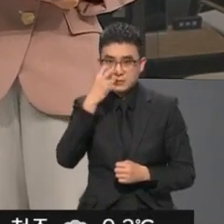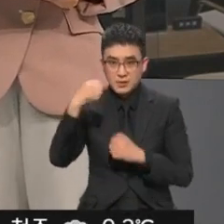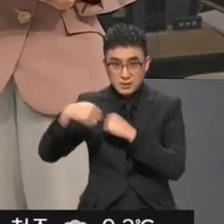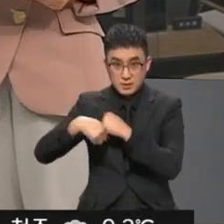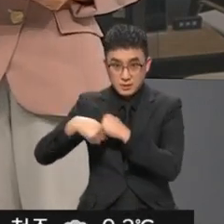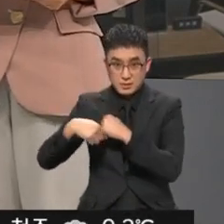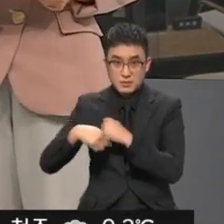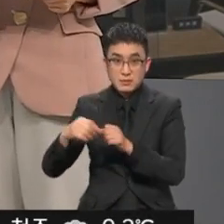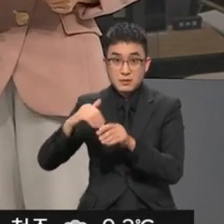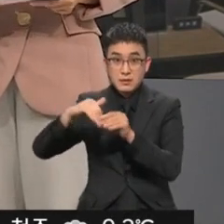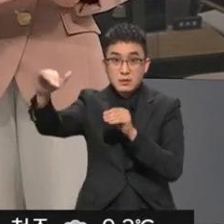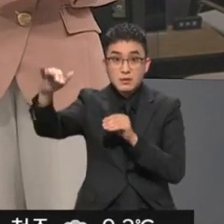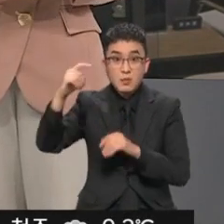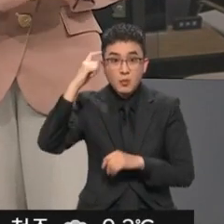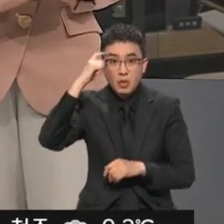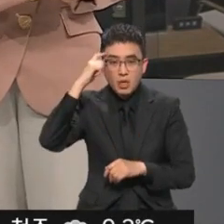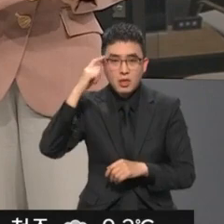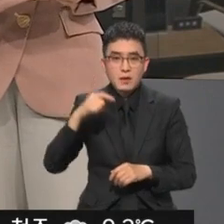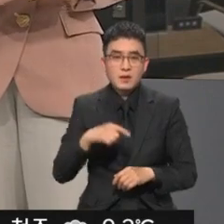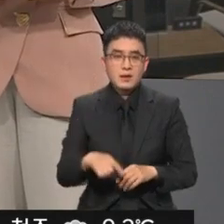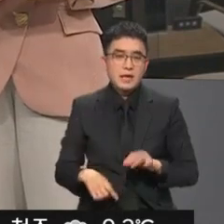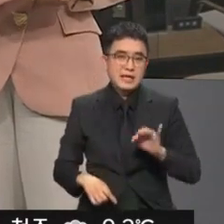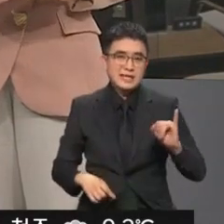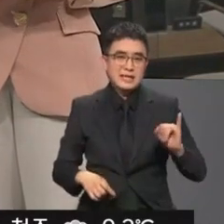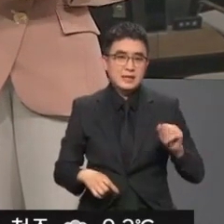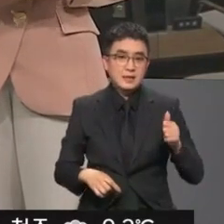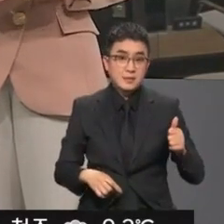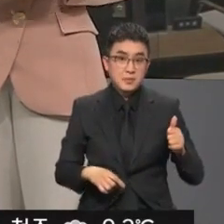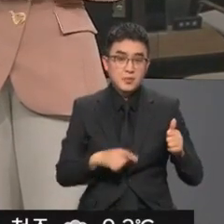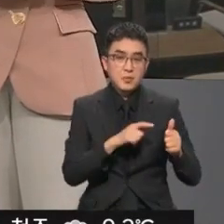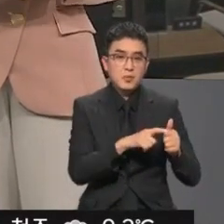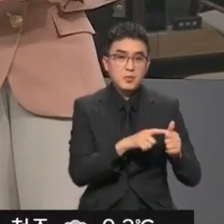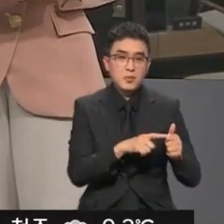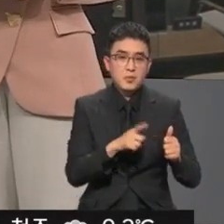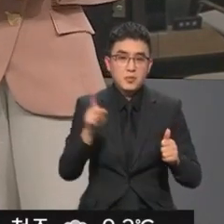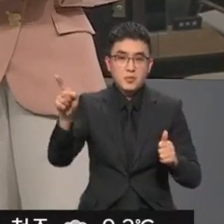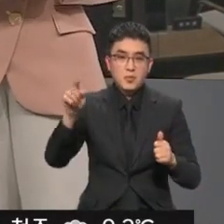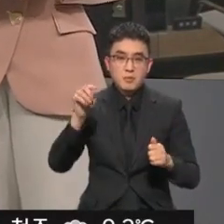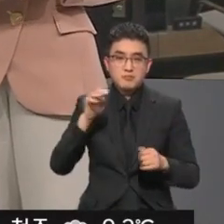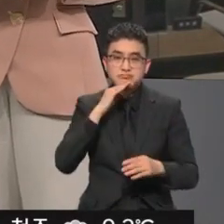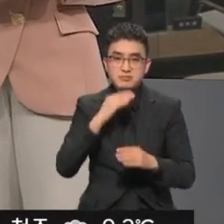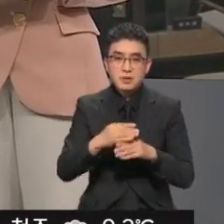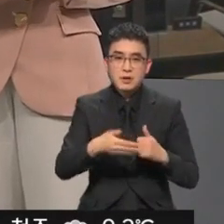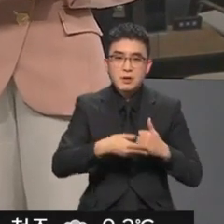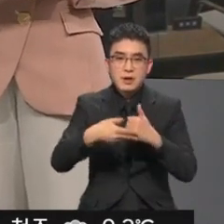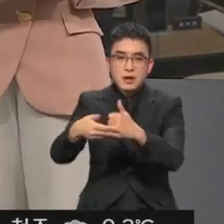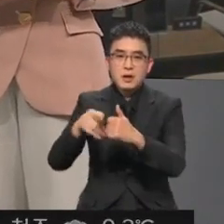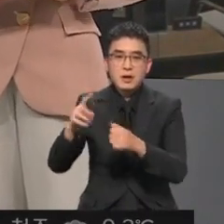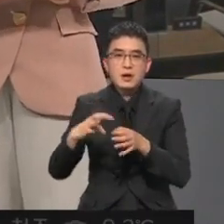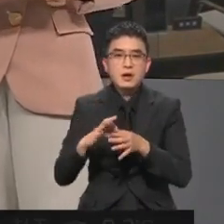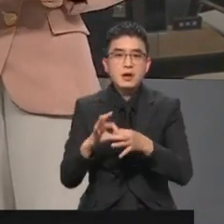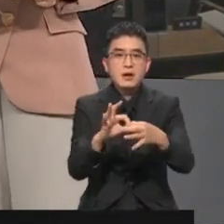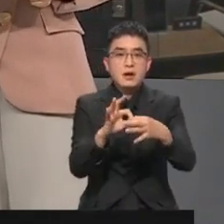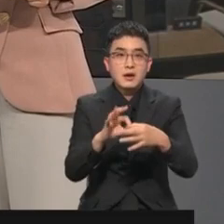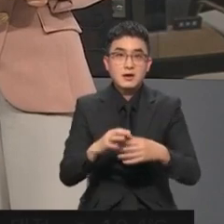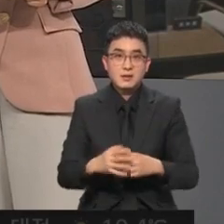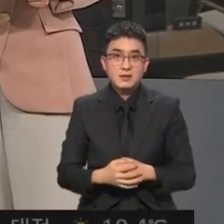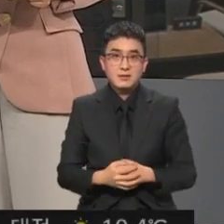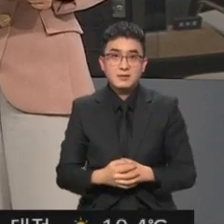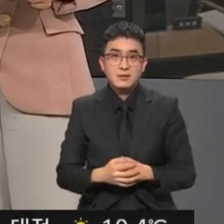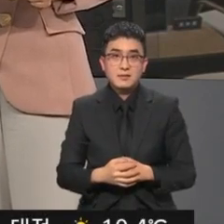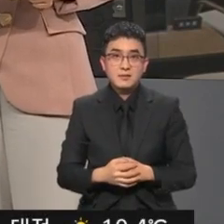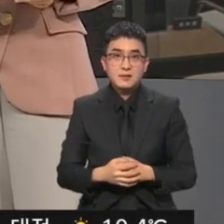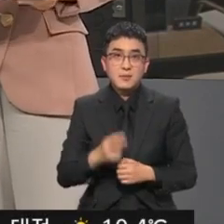방북 대가였다는 거죠. 이화영 부지사가 북한의 이 대표의 평양 공항에서의 기자회견을 요청한